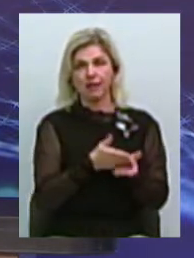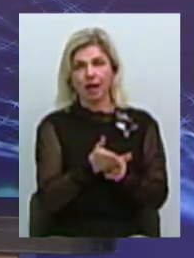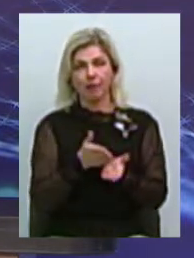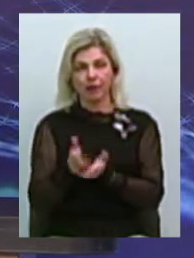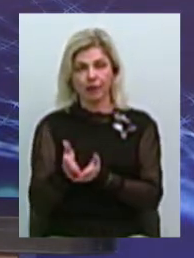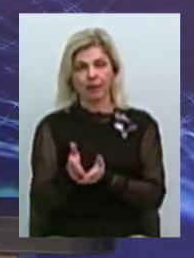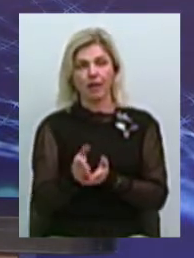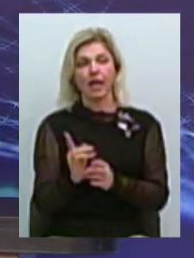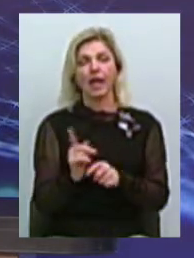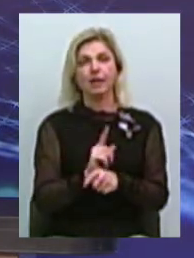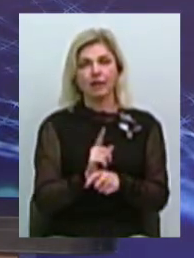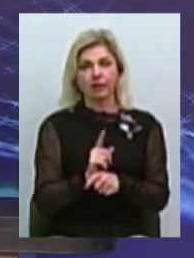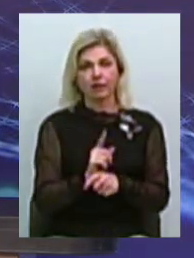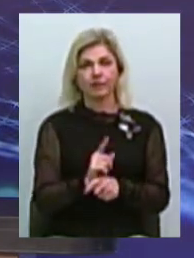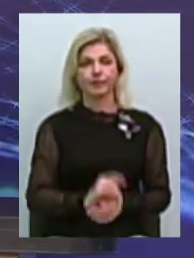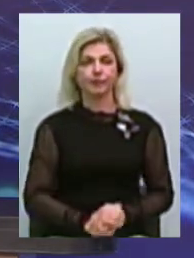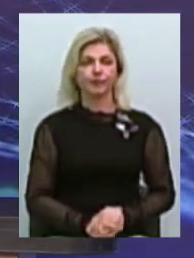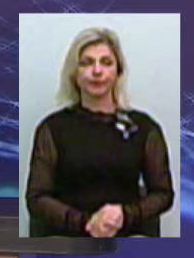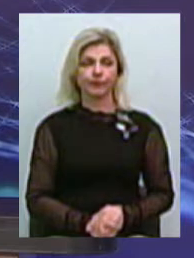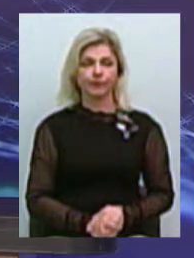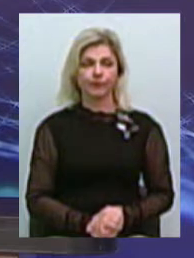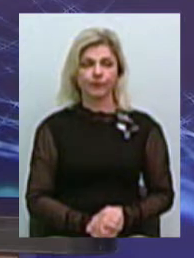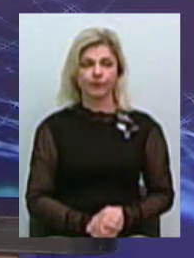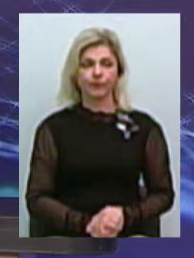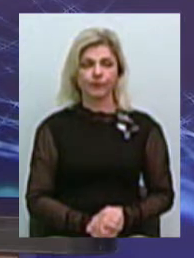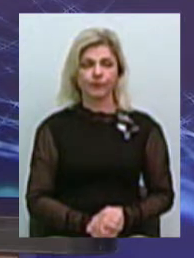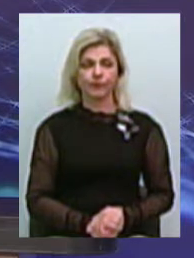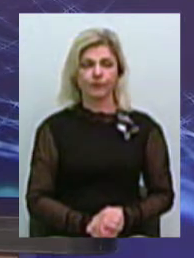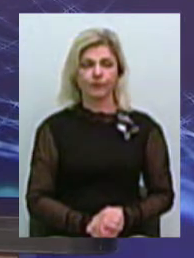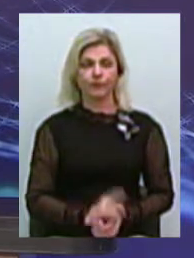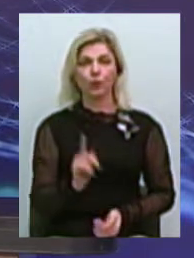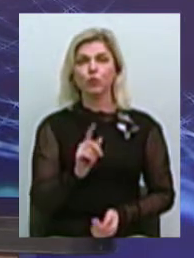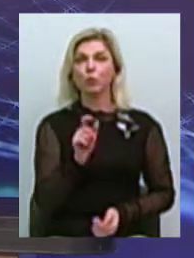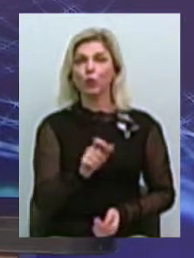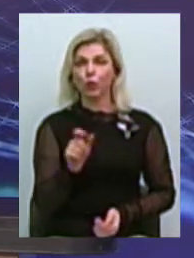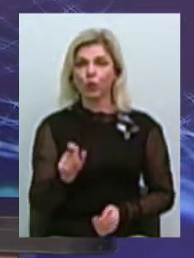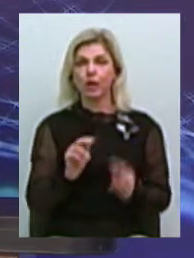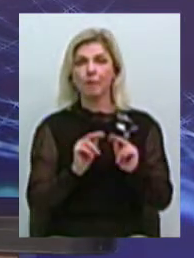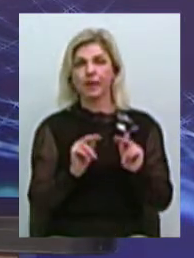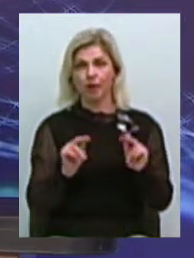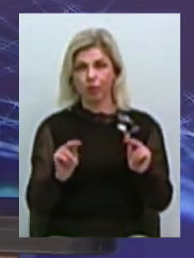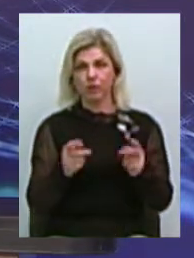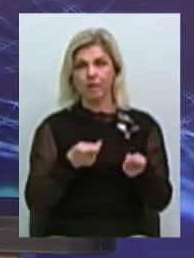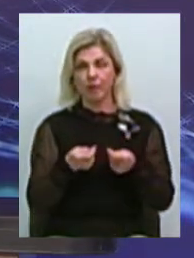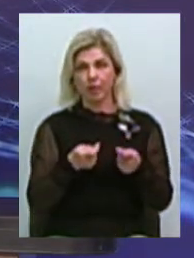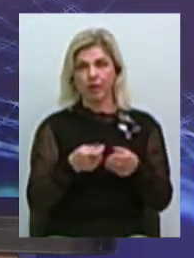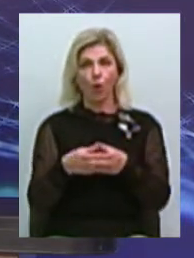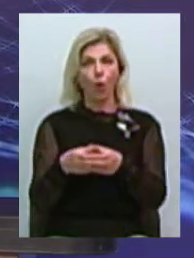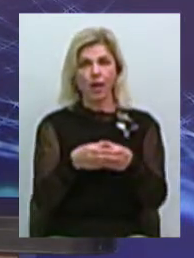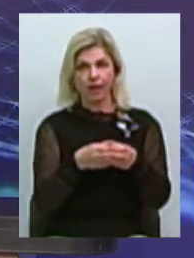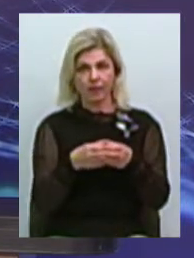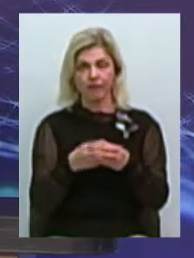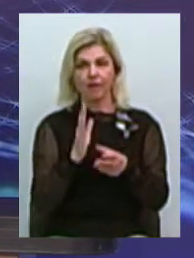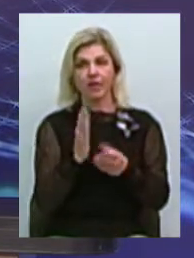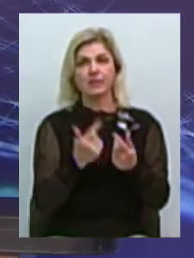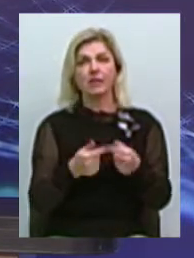же самих критеріях, на тих же самих індикаторах, щоб люди і керівники, наш педагогічний весь колектив конкретного